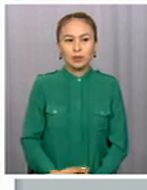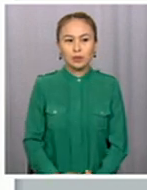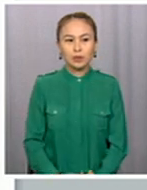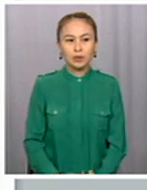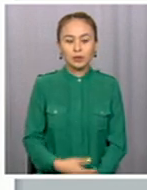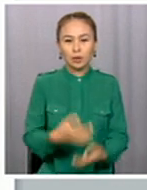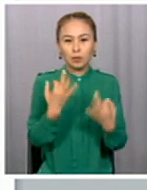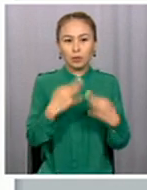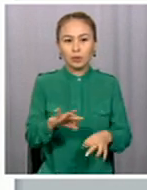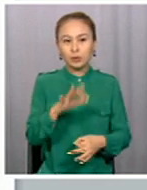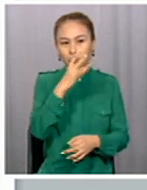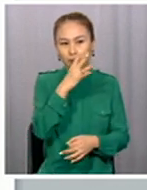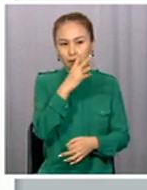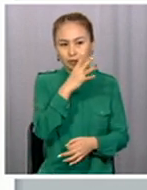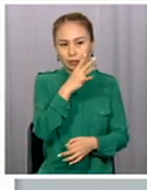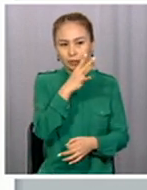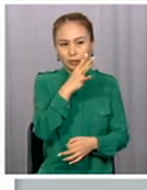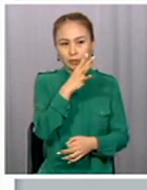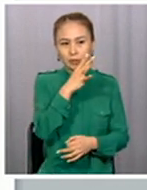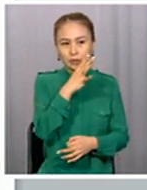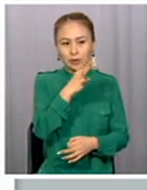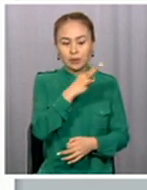өзінің бос уақытын